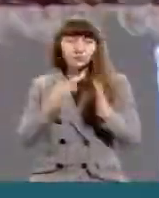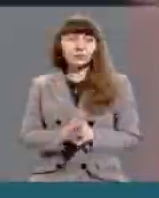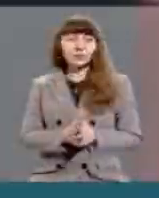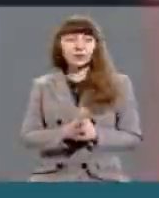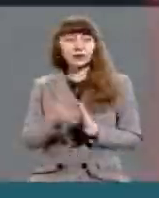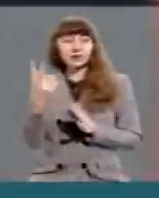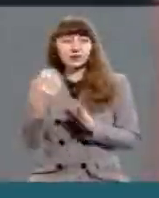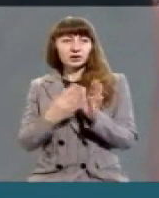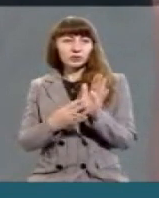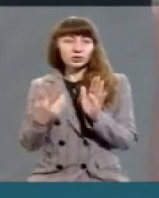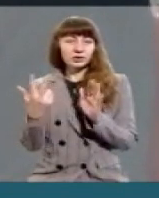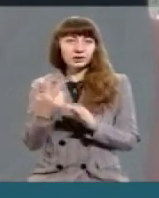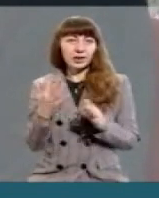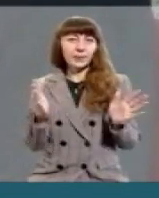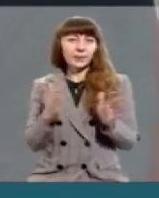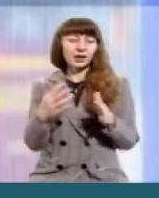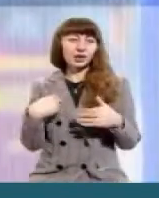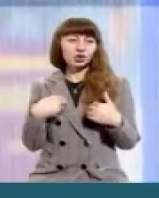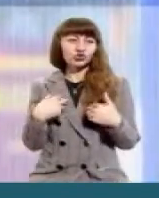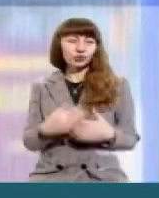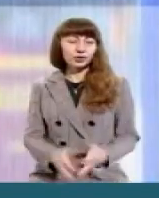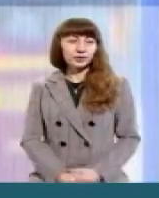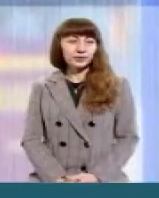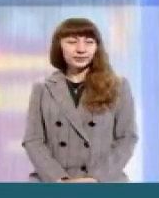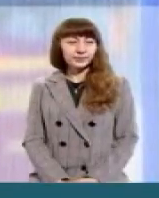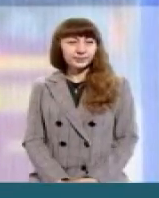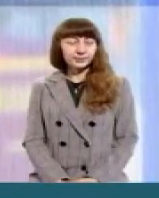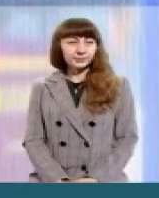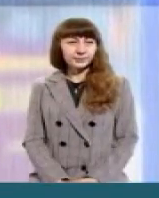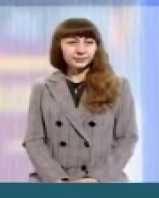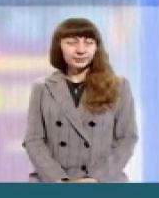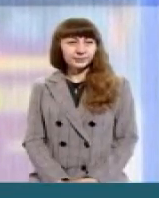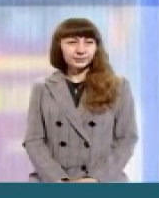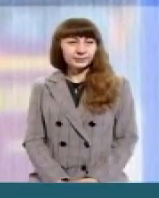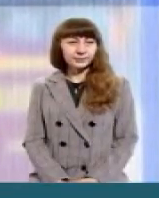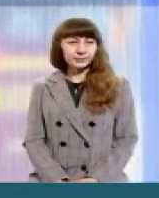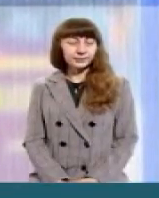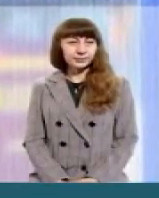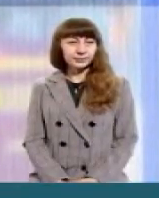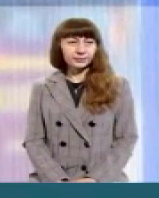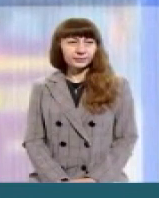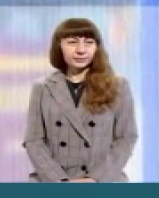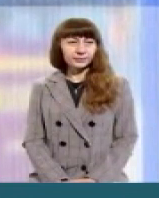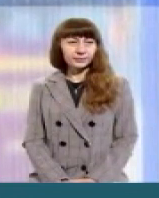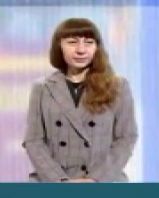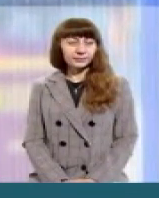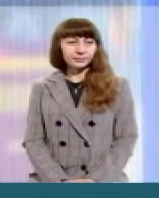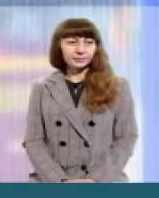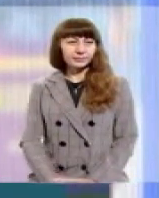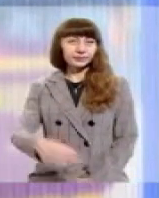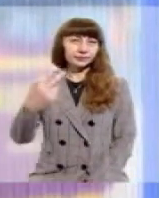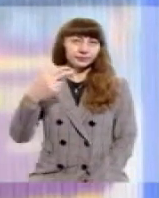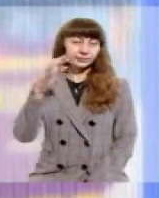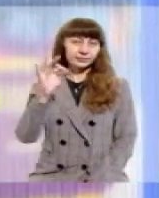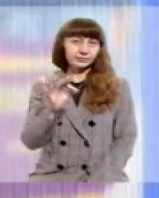тонна, сүт өнімі 5000 тоннаға жетті. Большую поддержку оказывает государственная программа инвестиционно-субсидийная в